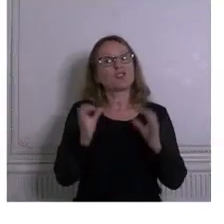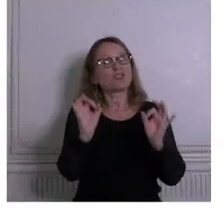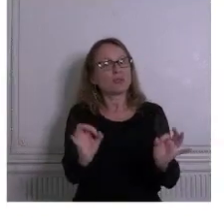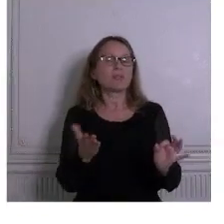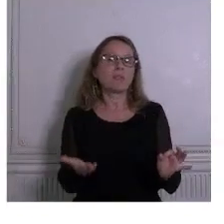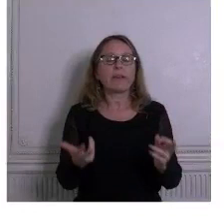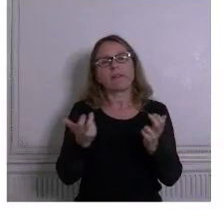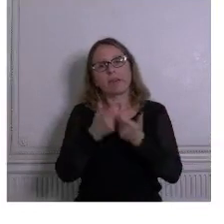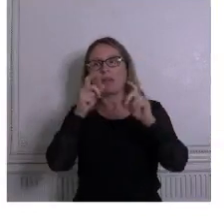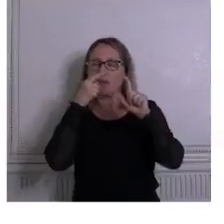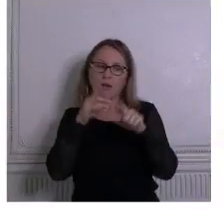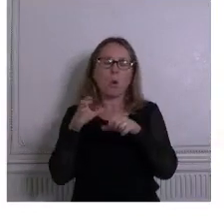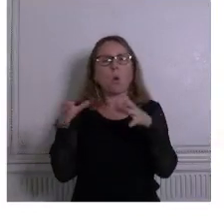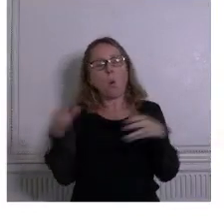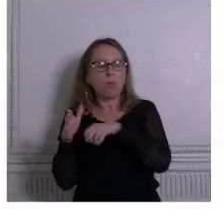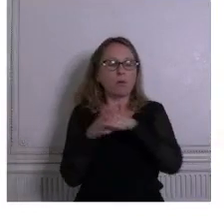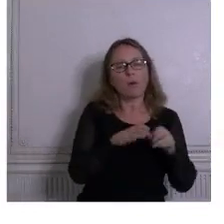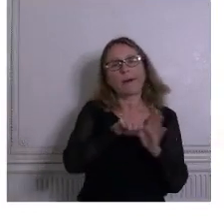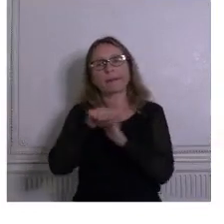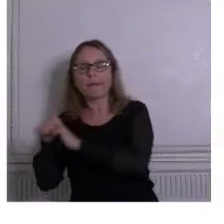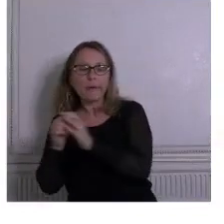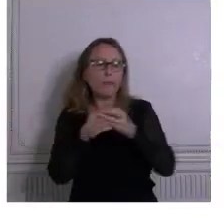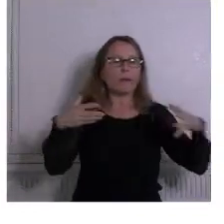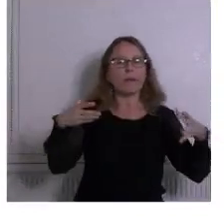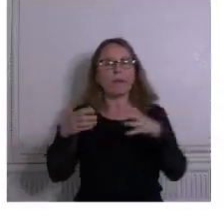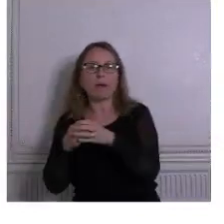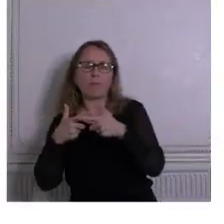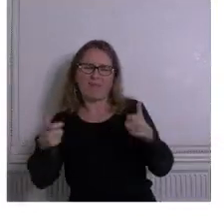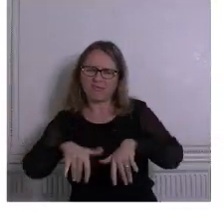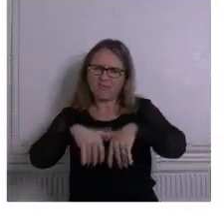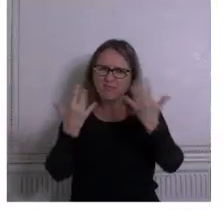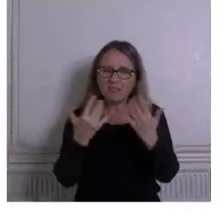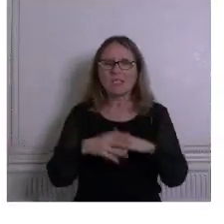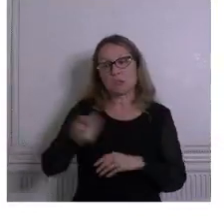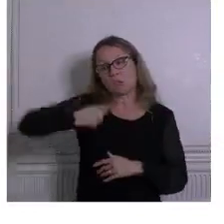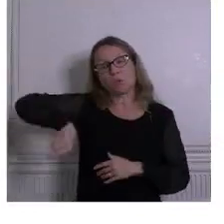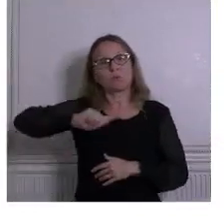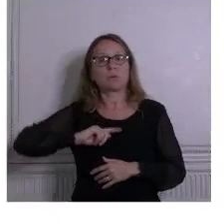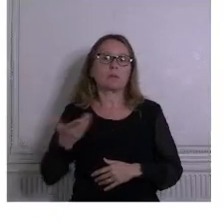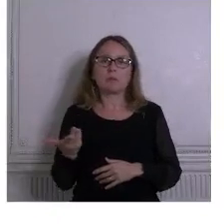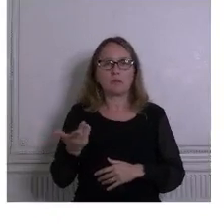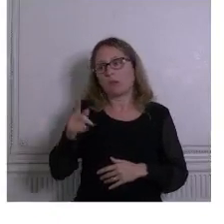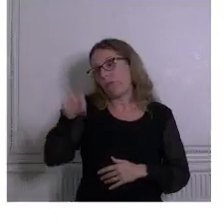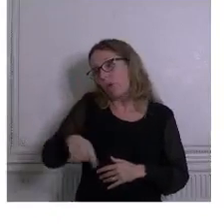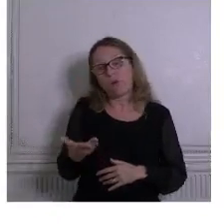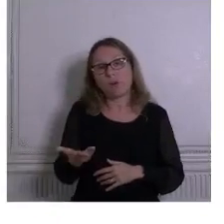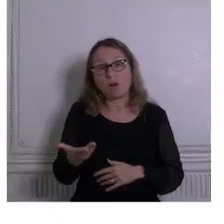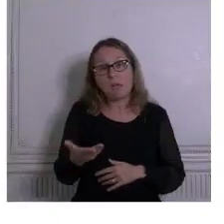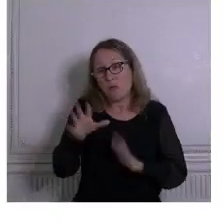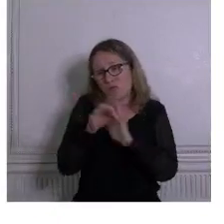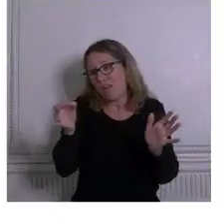on a dépensé le budget. » Si. Si, ah ben si. Ben, on y va. Donc